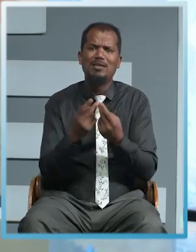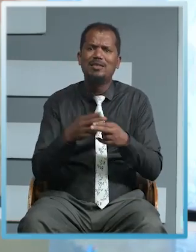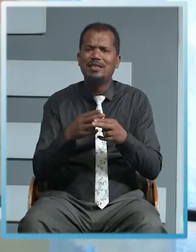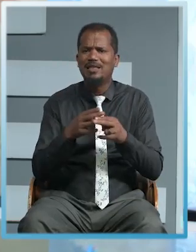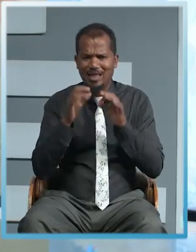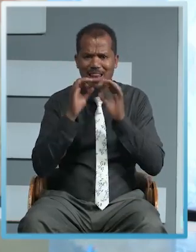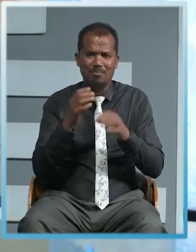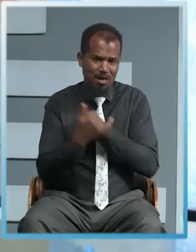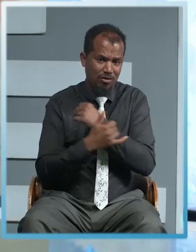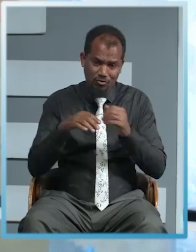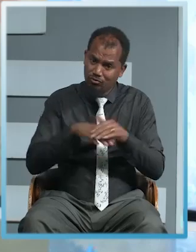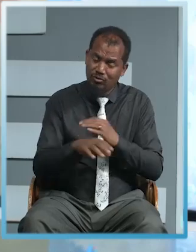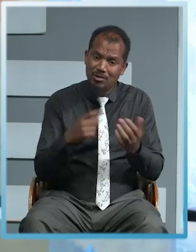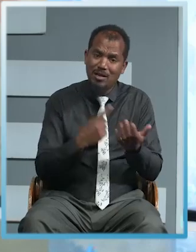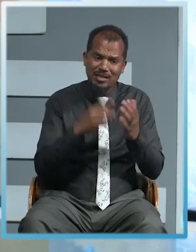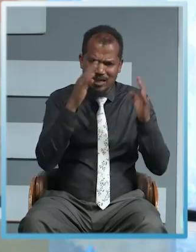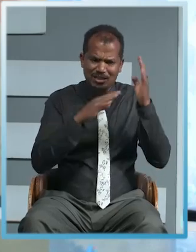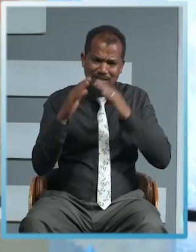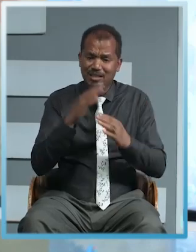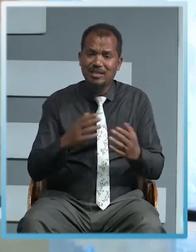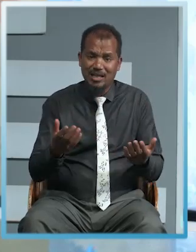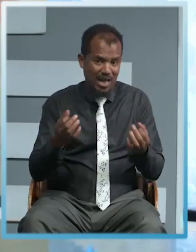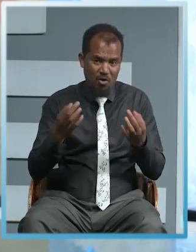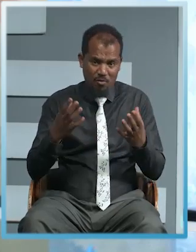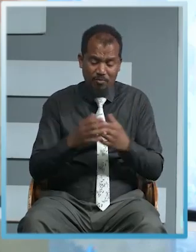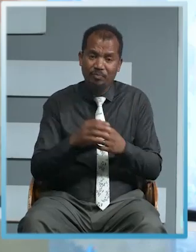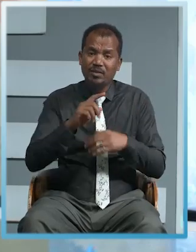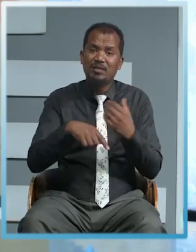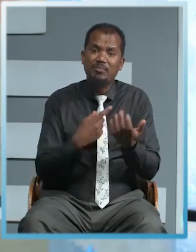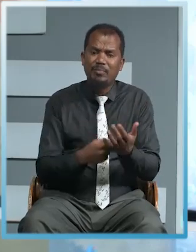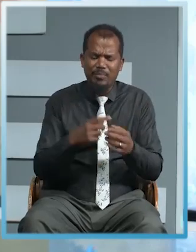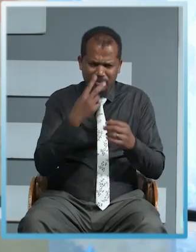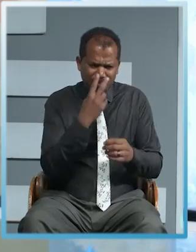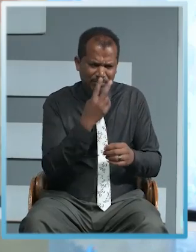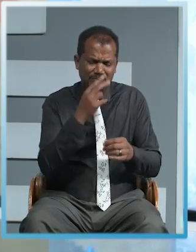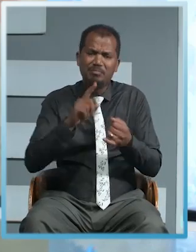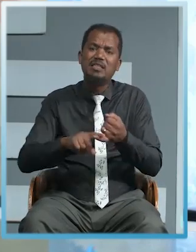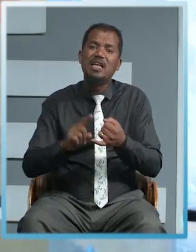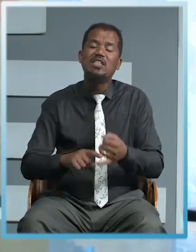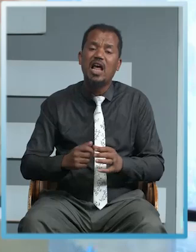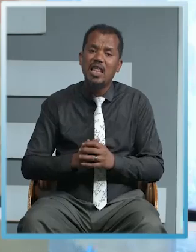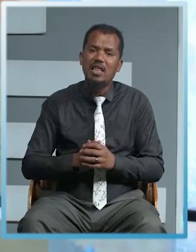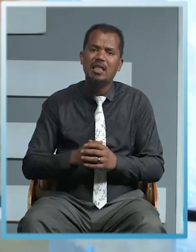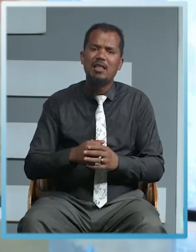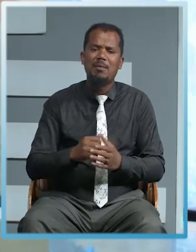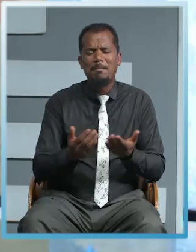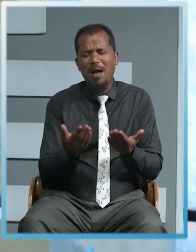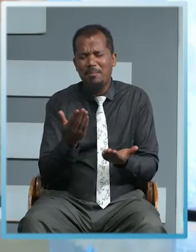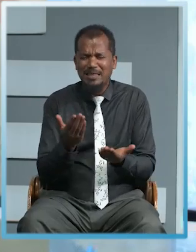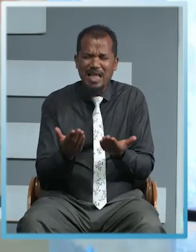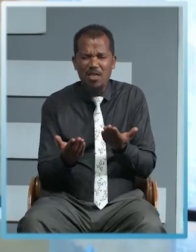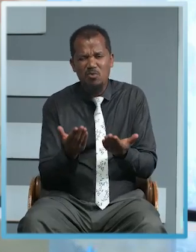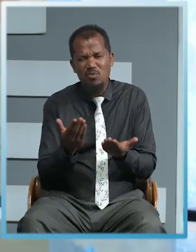አይደለም ሀገሪቱን ለዛ ችግር የቀወሳት እንዲህ የሚለውን ተፈተሽና መጨረሻ ላይ በአመዛኙ